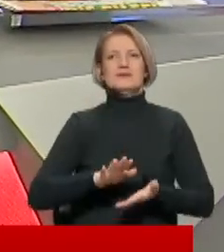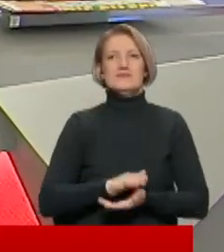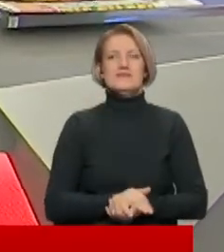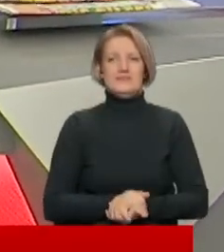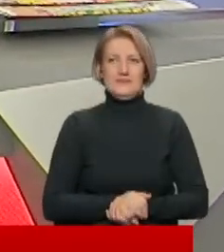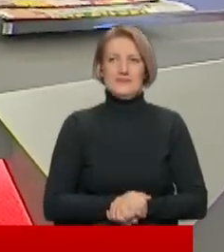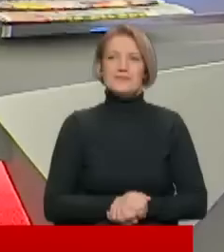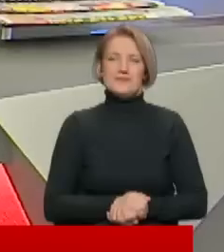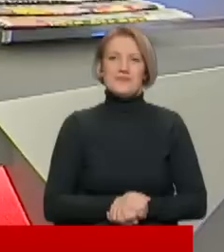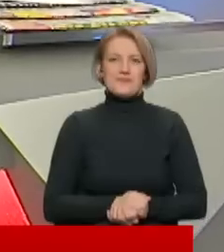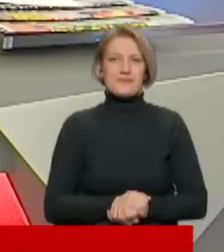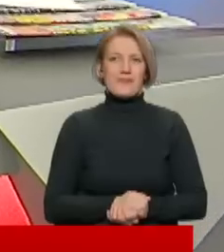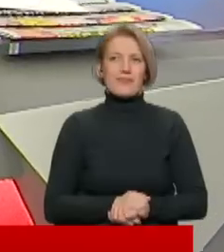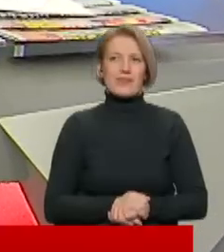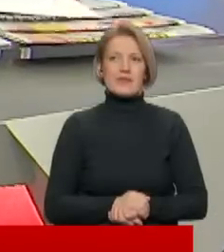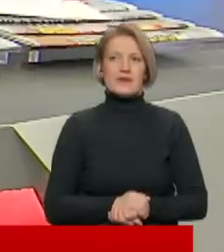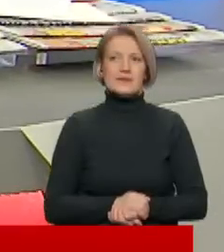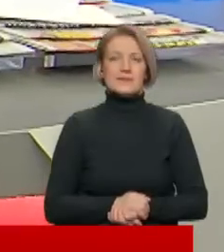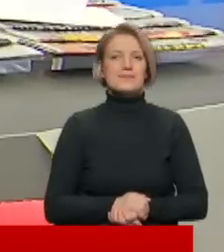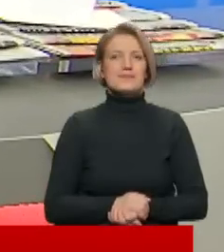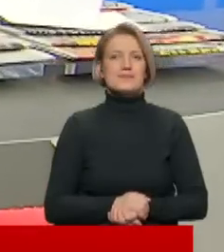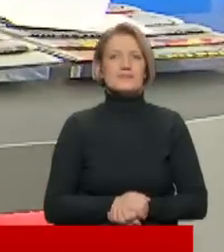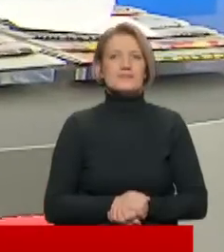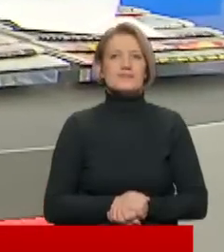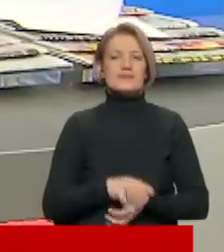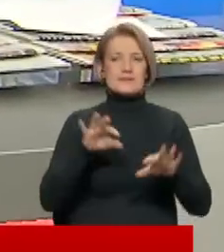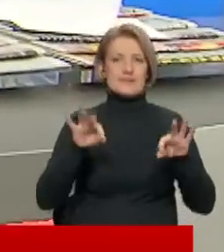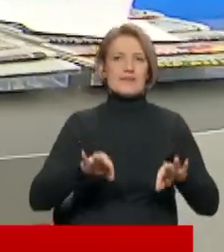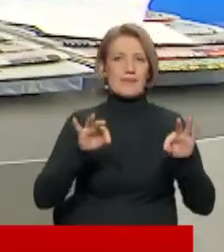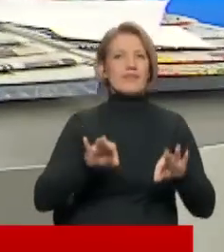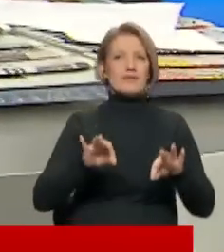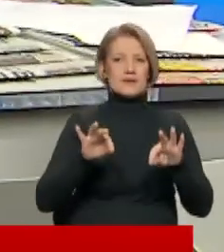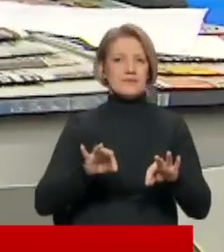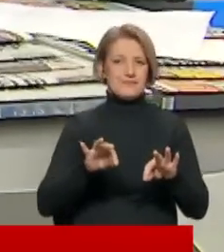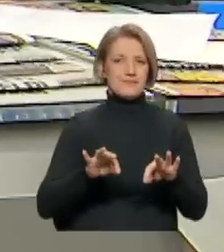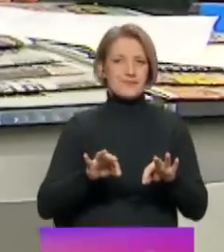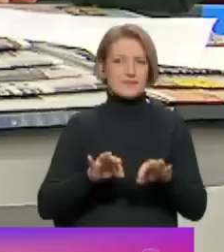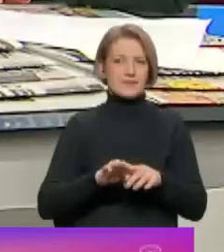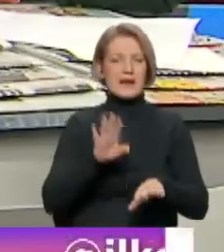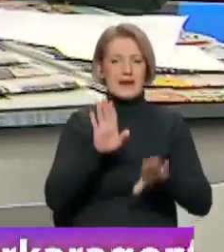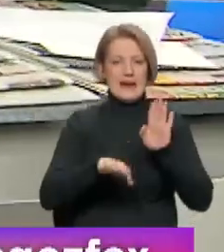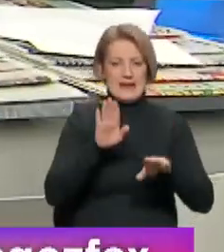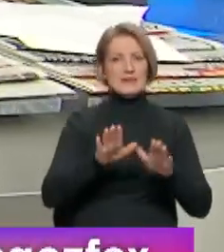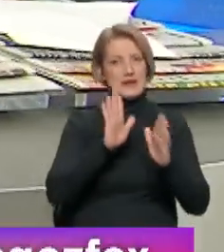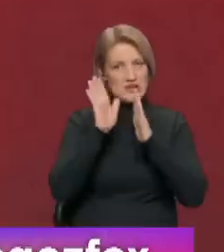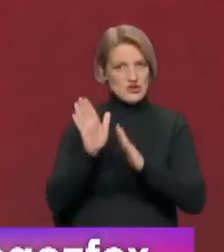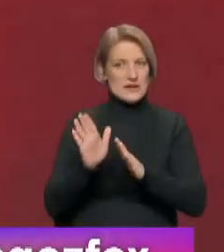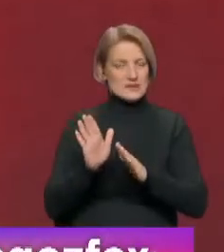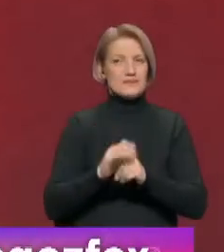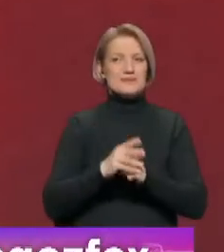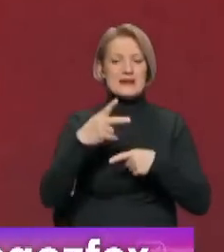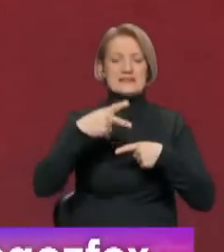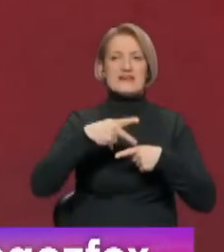Yıkılmadım ama tam da ayakta değilim beklenebilir Gerçi bu duruma şimdi reklamlara gideceğiz